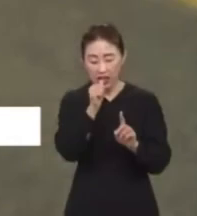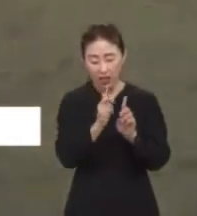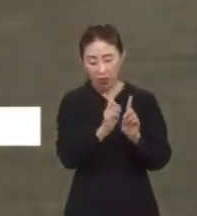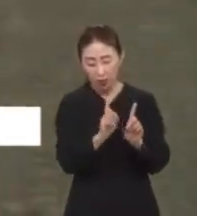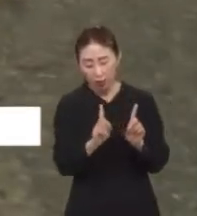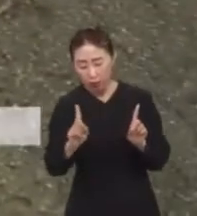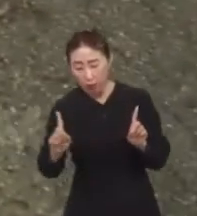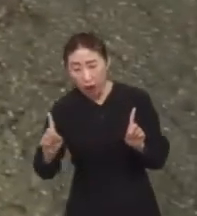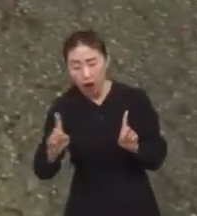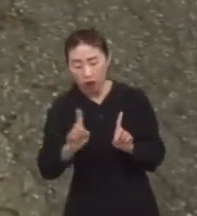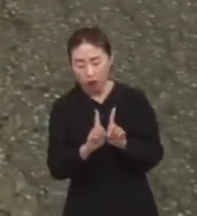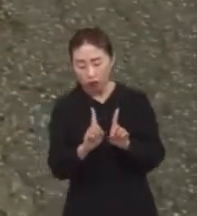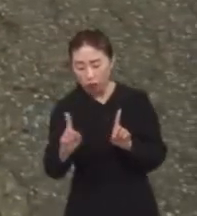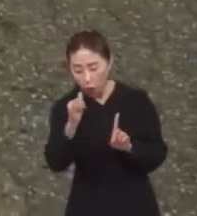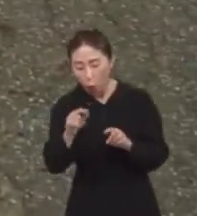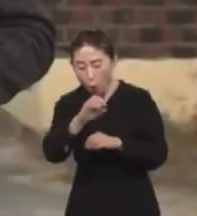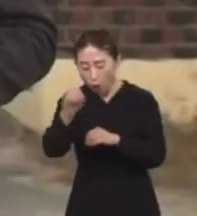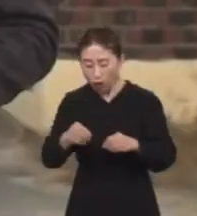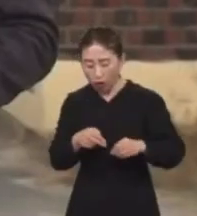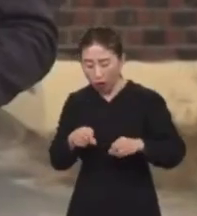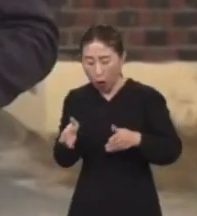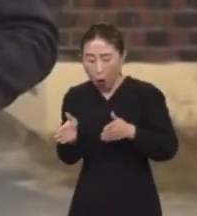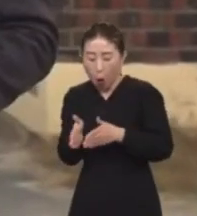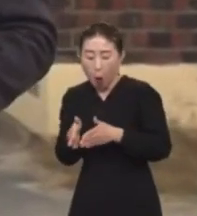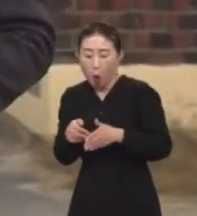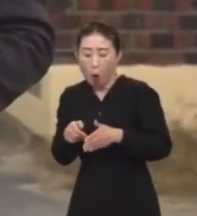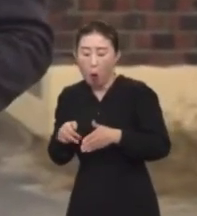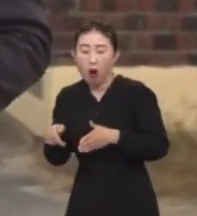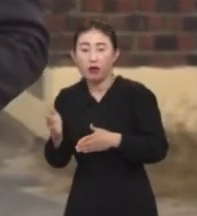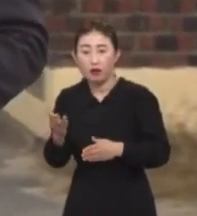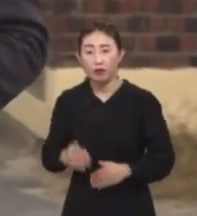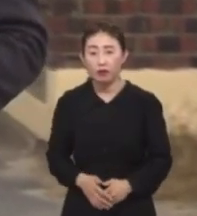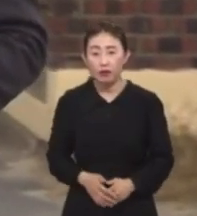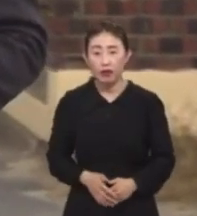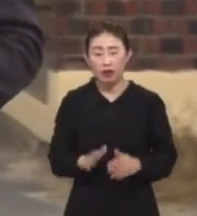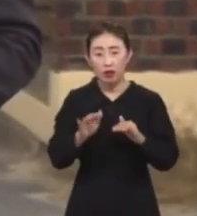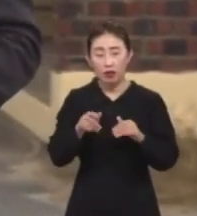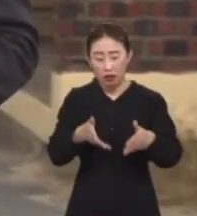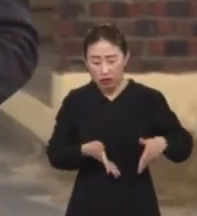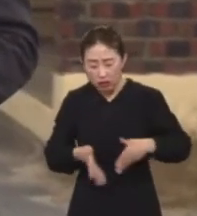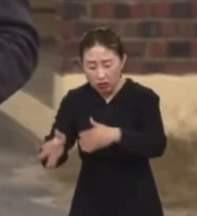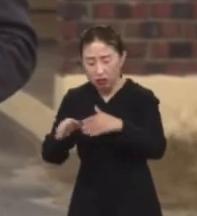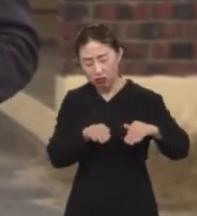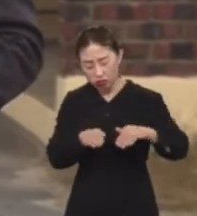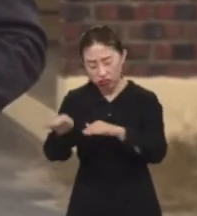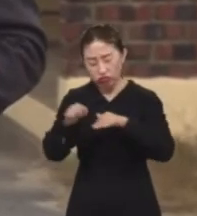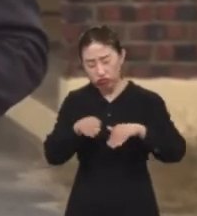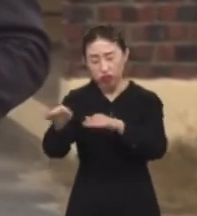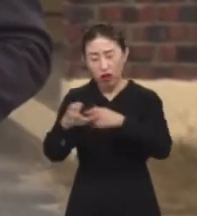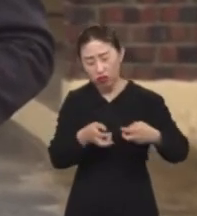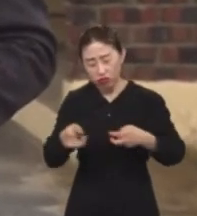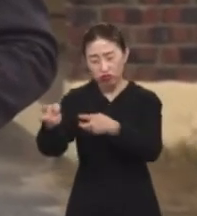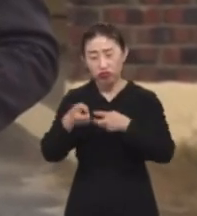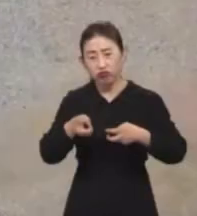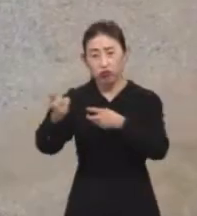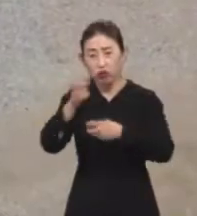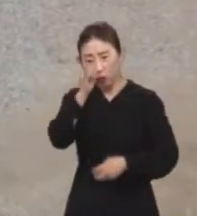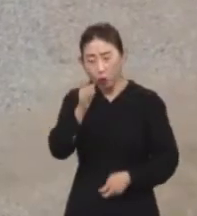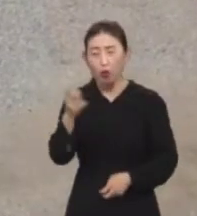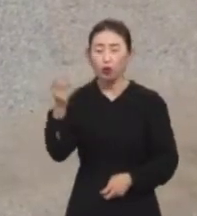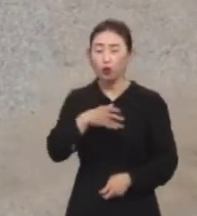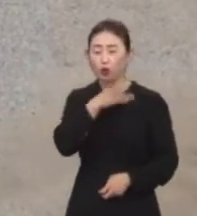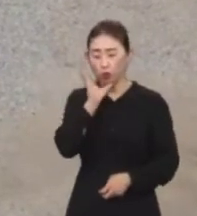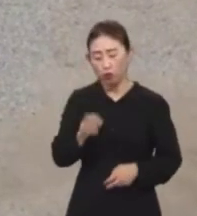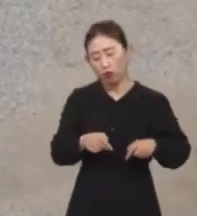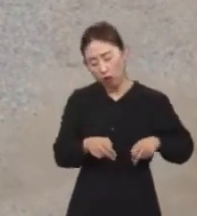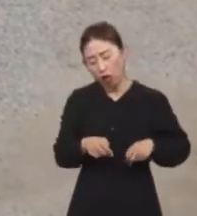오히려 인도는 더 좁아졌습니다. 하루 수백 대의 차량이 이 길을 지납니다. 동시에 하루 수십 명의 어르신들도